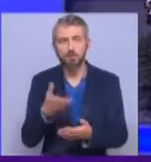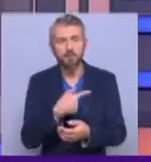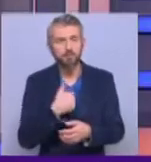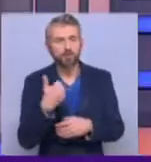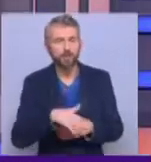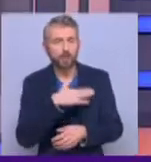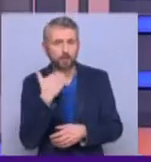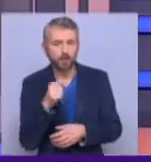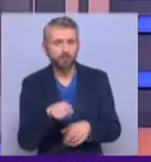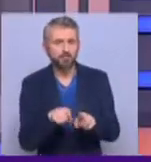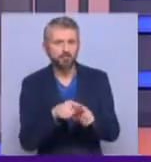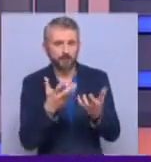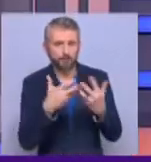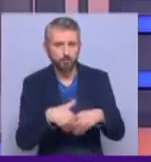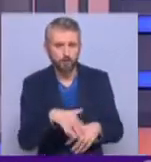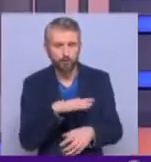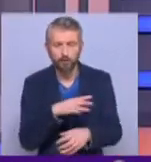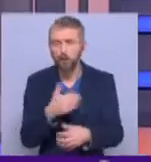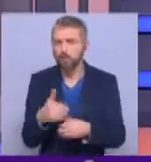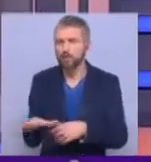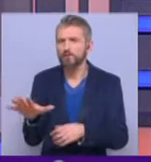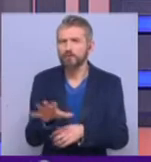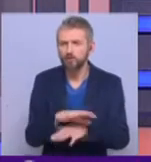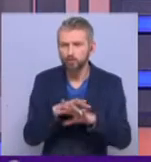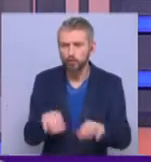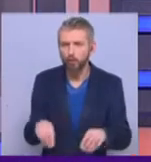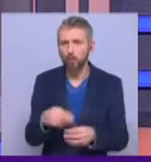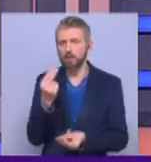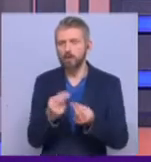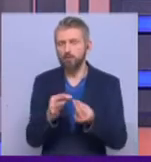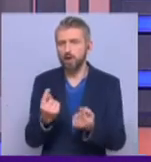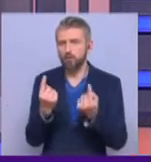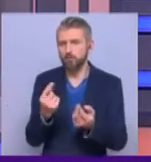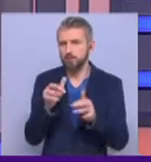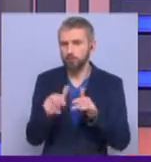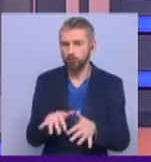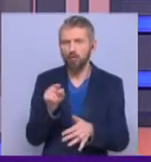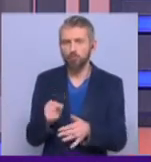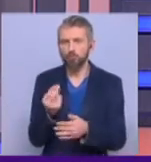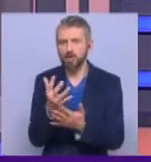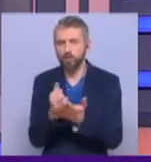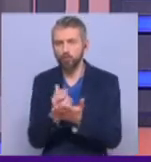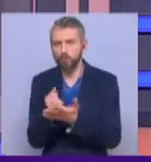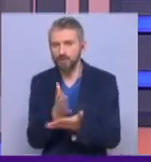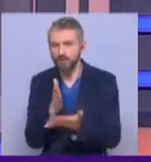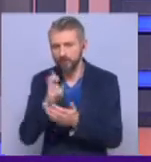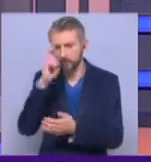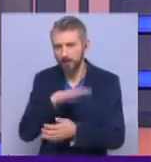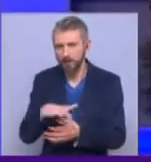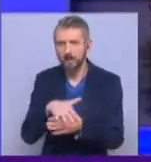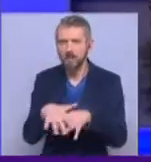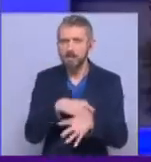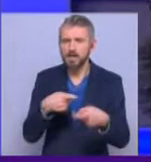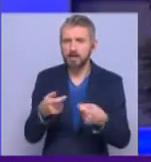не хотіли, то він би там автоматом лізав. Ну, вже все, тому що, як би, ну, гра по-крупному йде. Тут ресурси є в країні, як би,